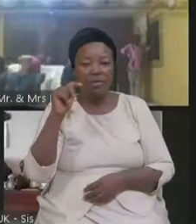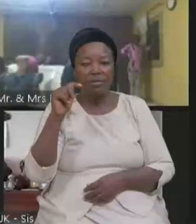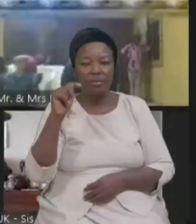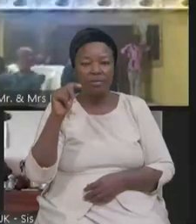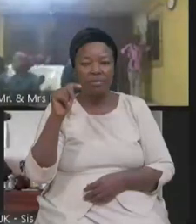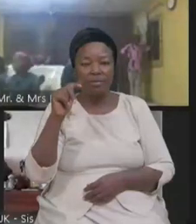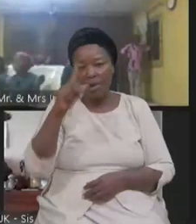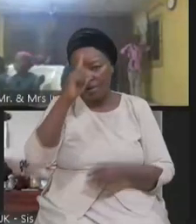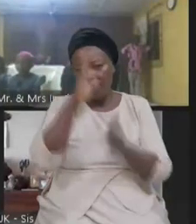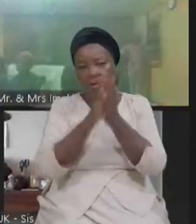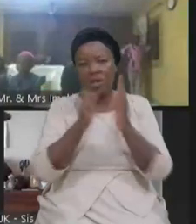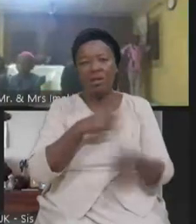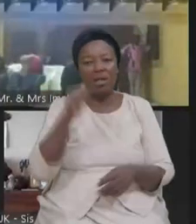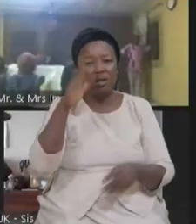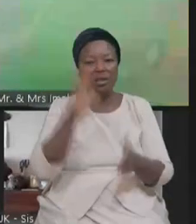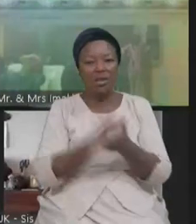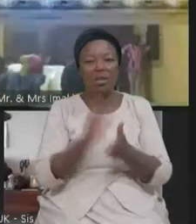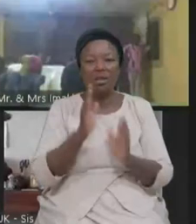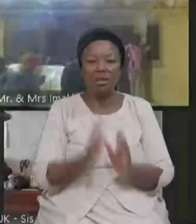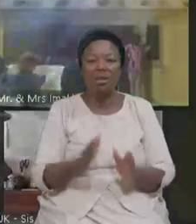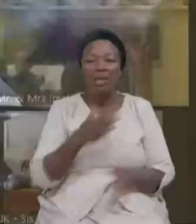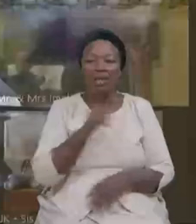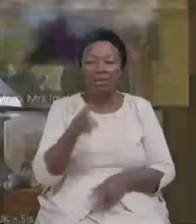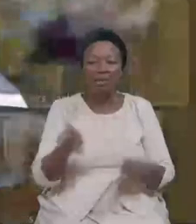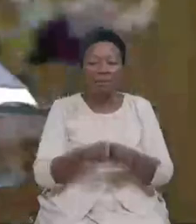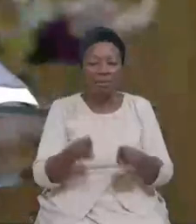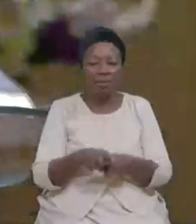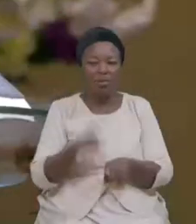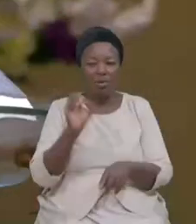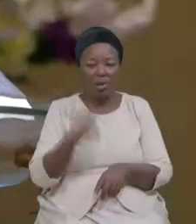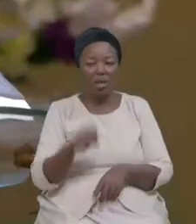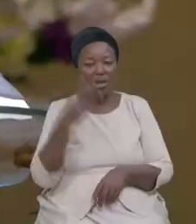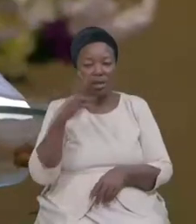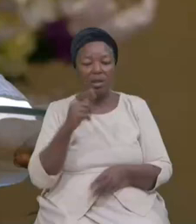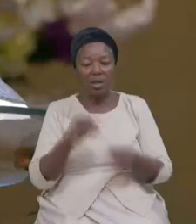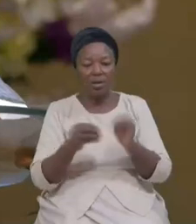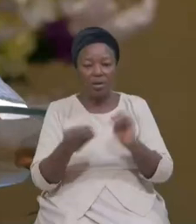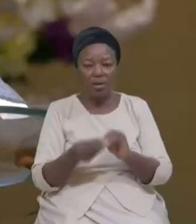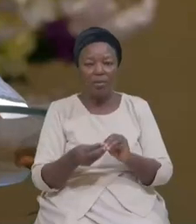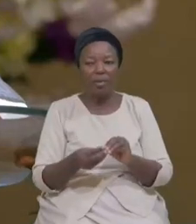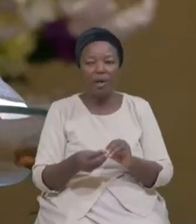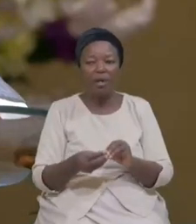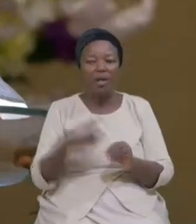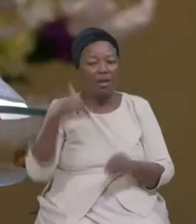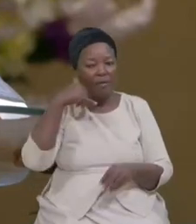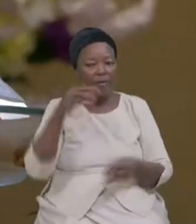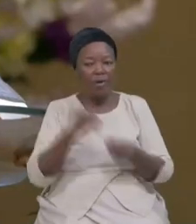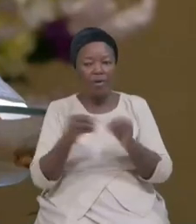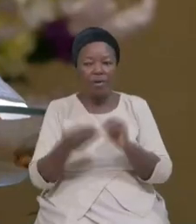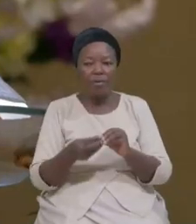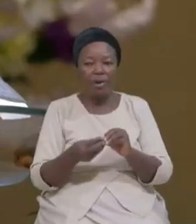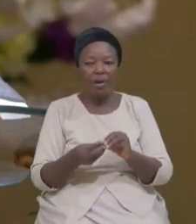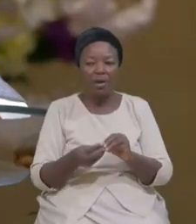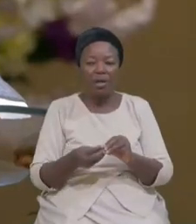Vous qui nous suivez à la radio, à la télévision, il y a les numéros de téléphone qu'on va vous communiquer